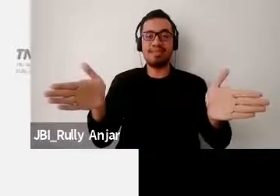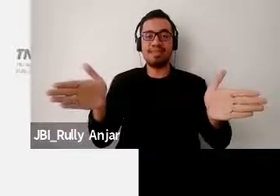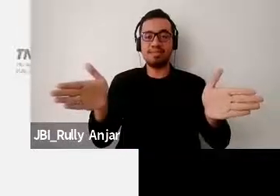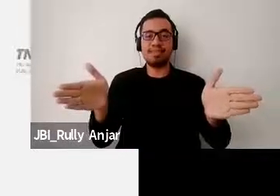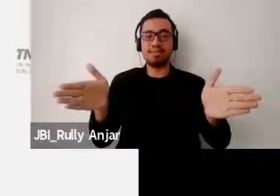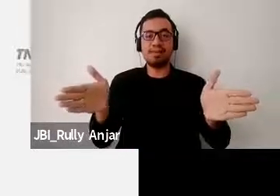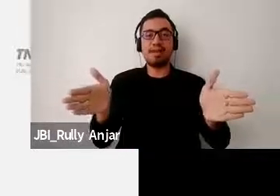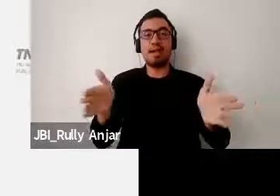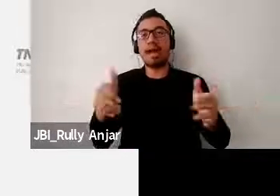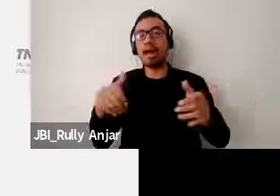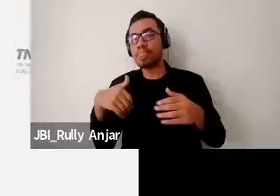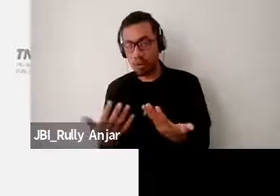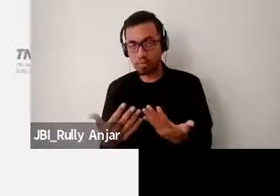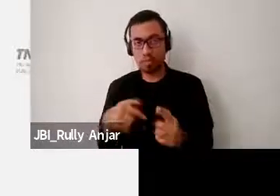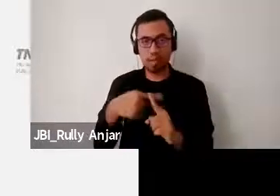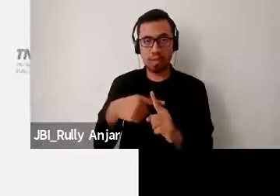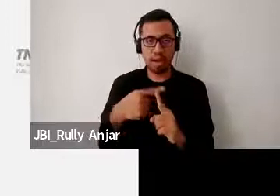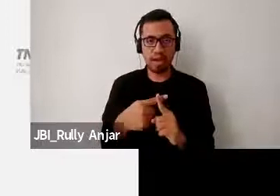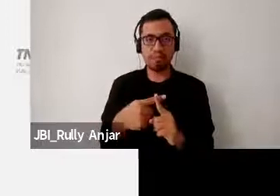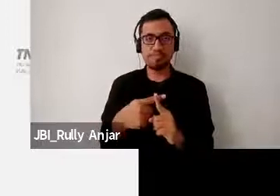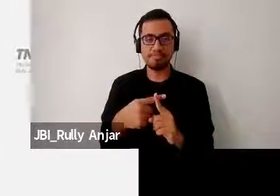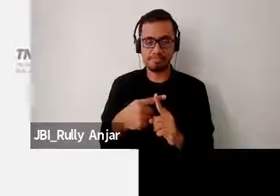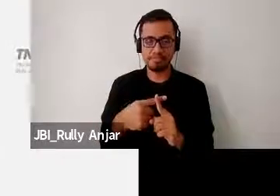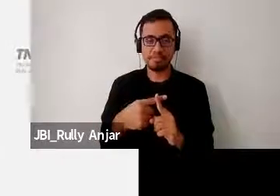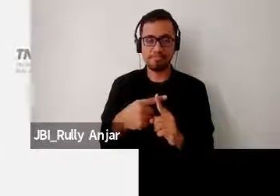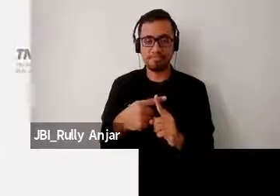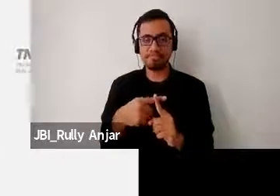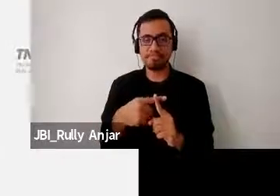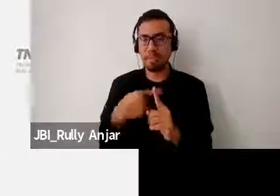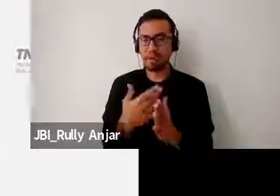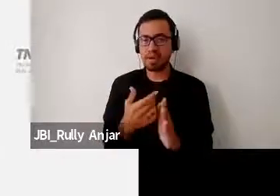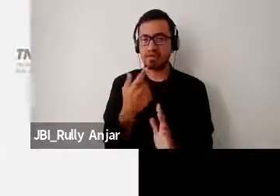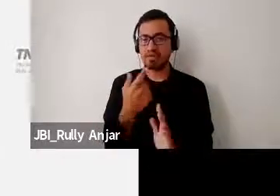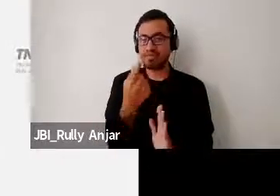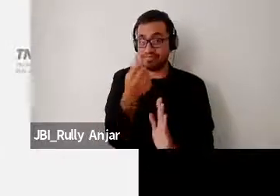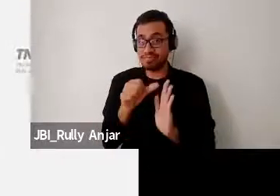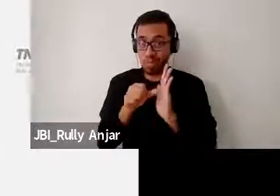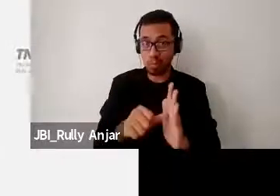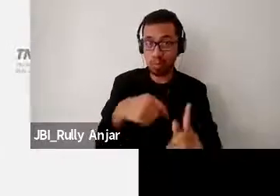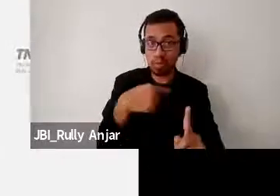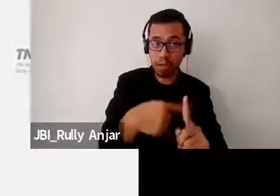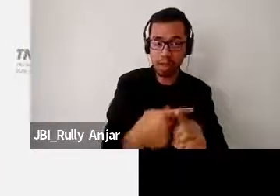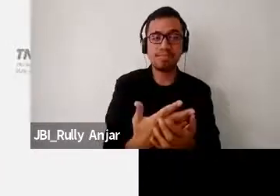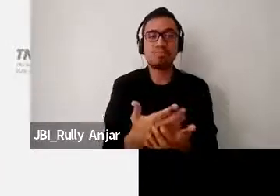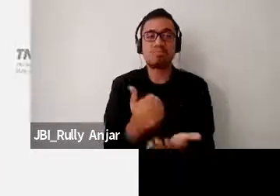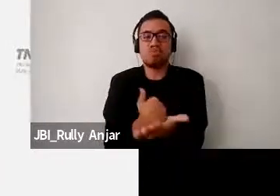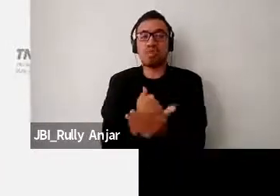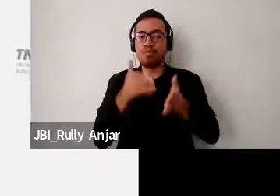hitung-hitungan lagi mengenai kesesuaian dari nilai manfaat bantuan. Jadi tidak hanya menyasar kelompok miskin, kami